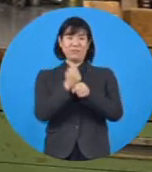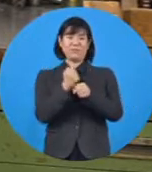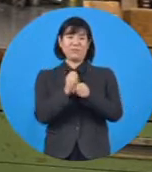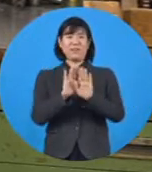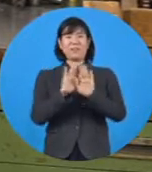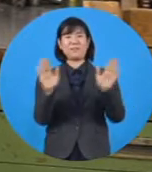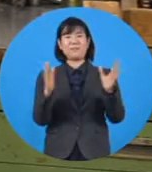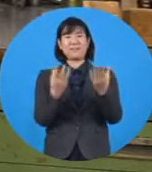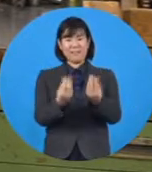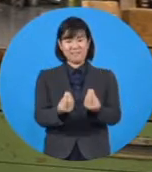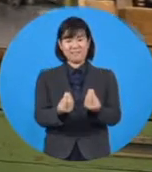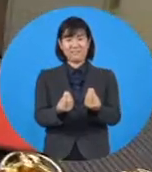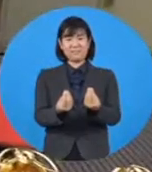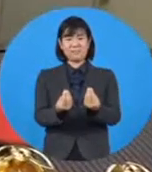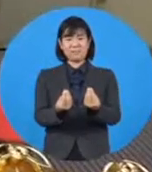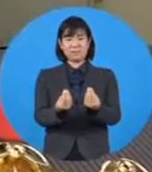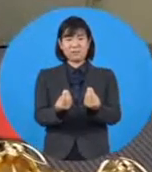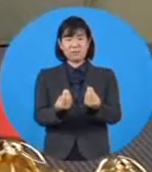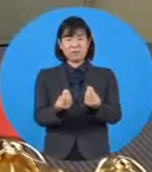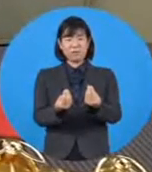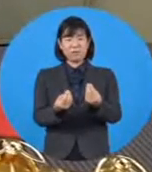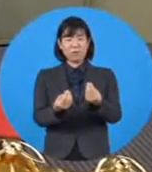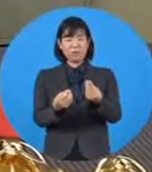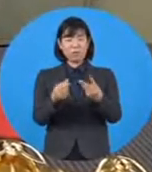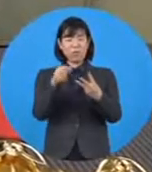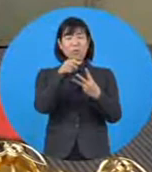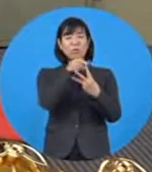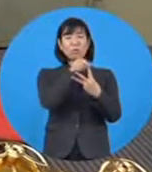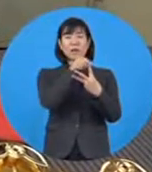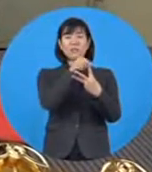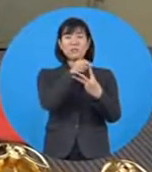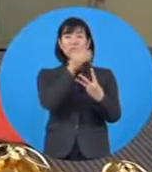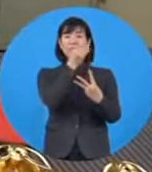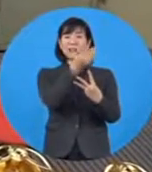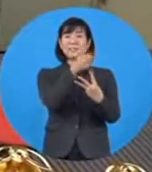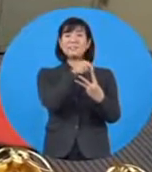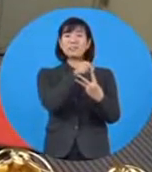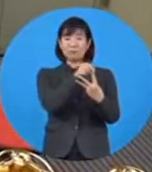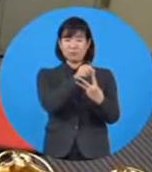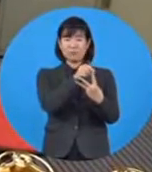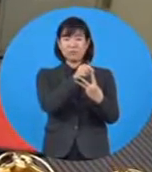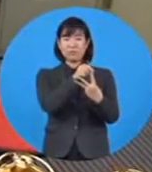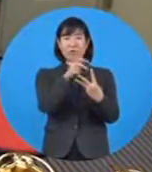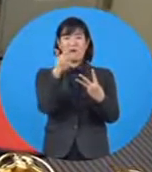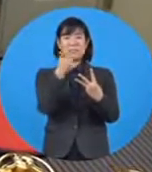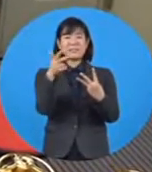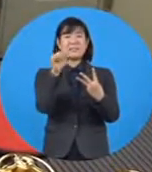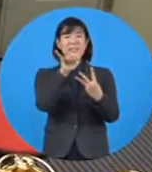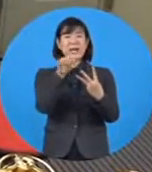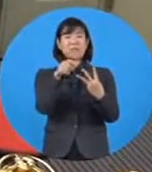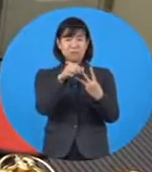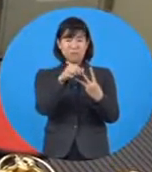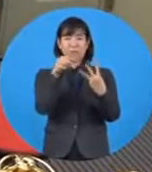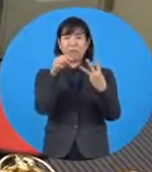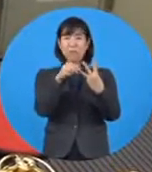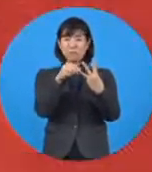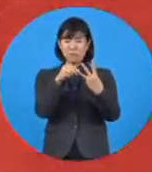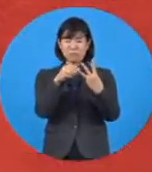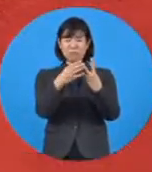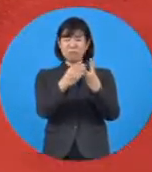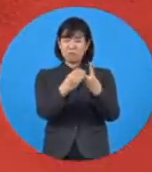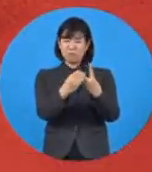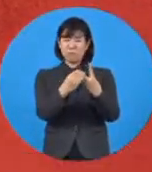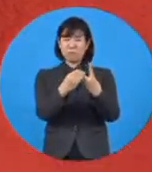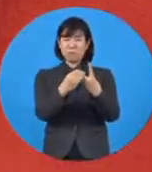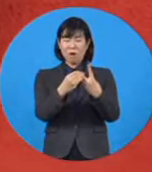作ったわけです。 なるほど。クラシックというものとあとジャズポップス用というのは、はい、そんなにこのマウス